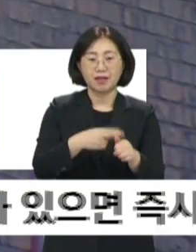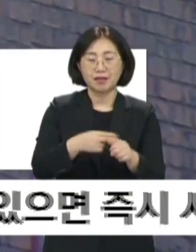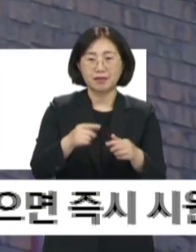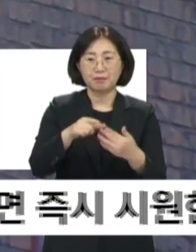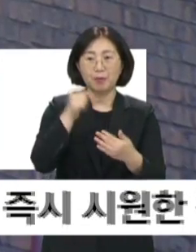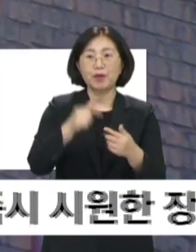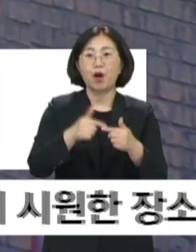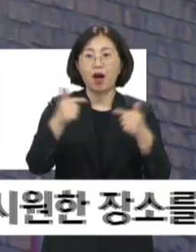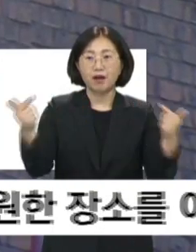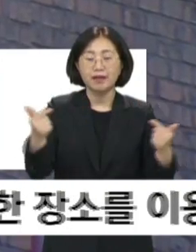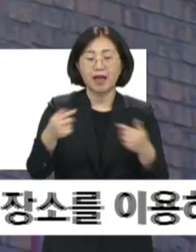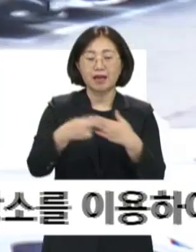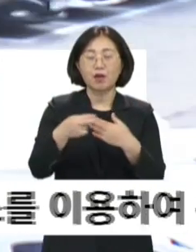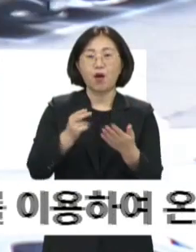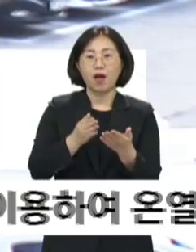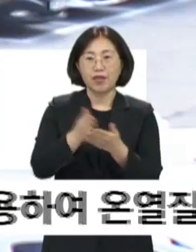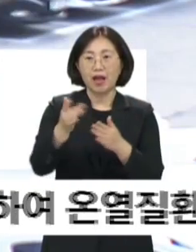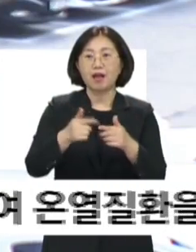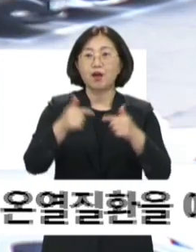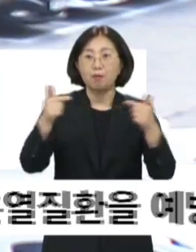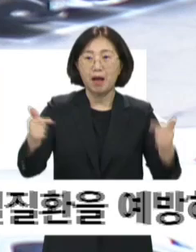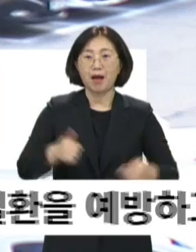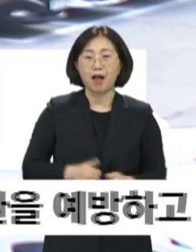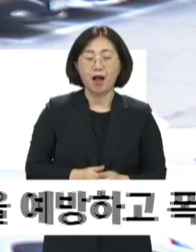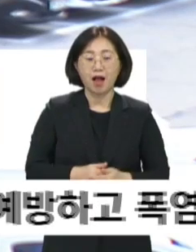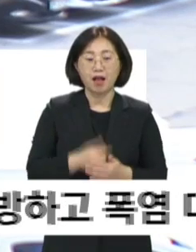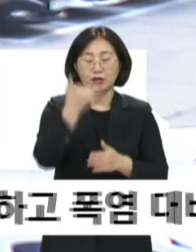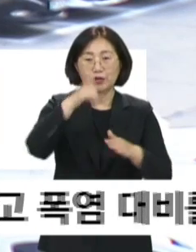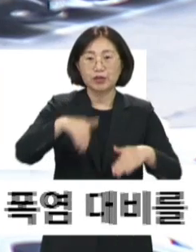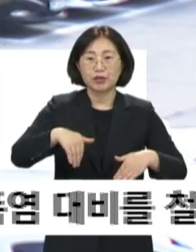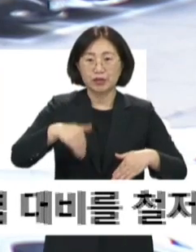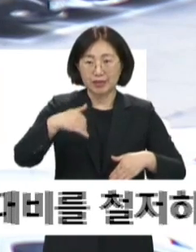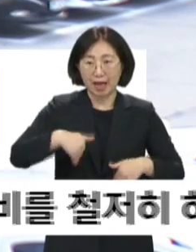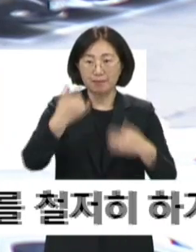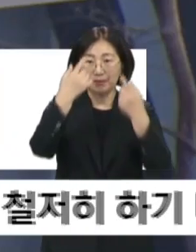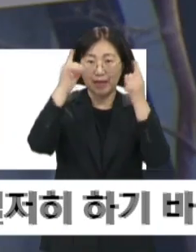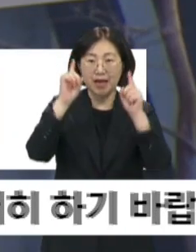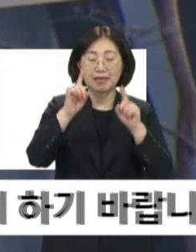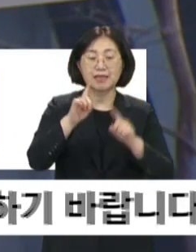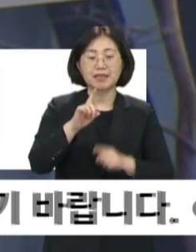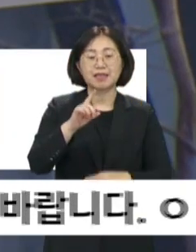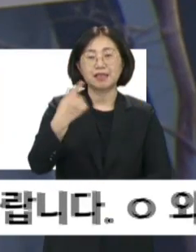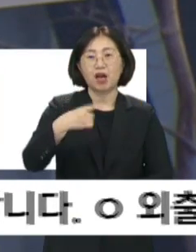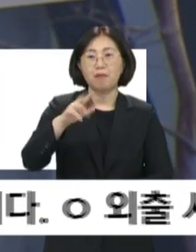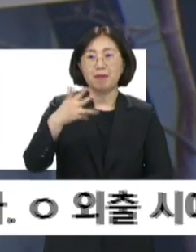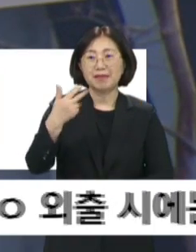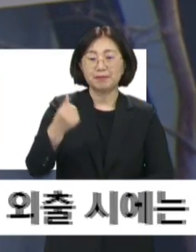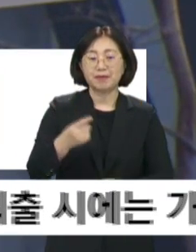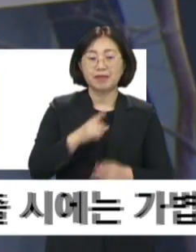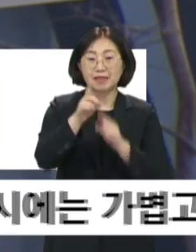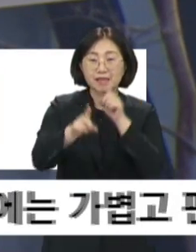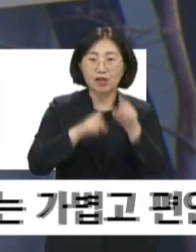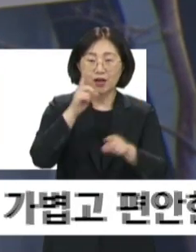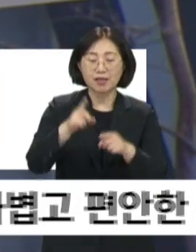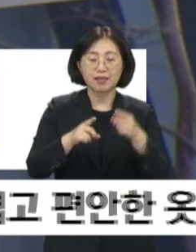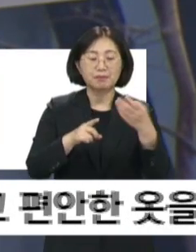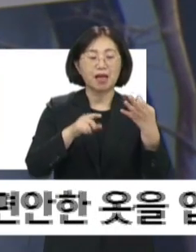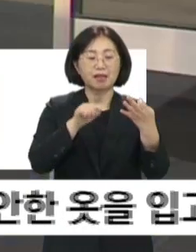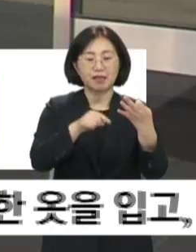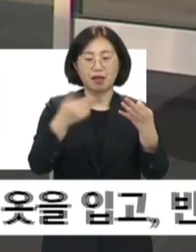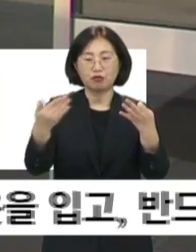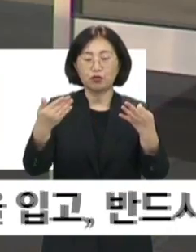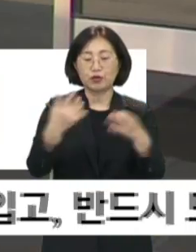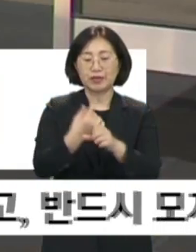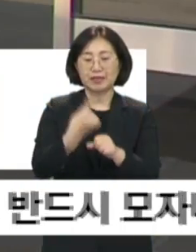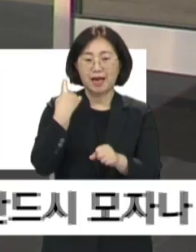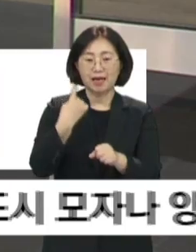상승세를 보였습니다 충남대는 총 118명 모집에 1700 세명이 지원해 14.9대 1의 경쟁률로